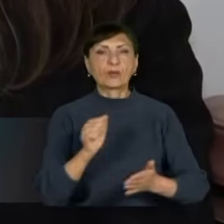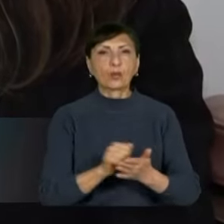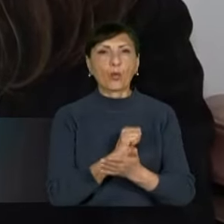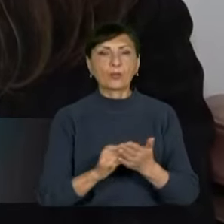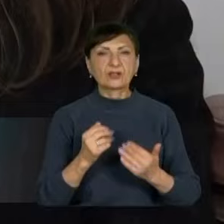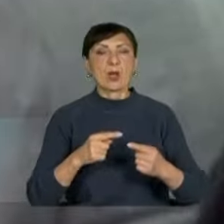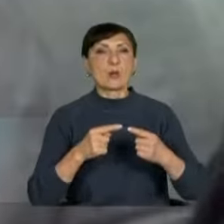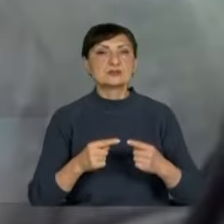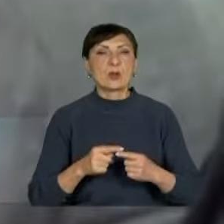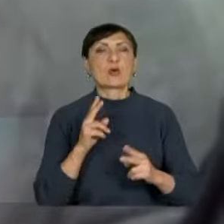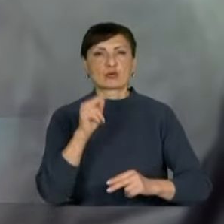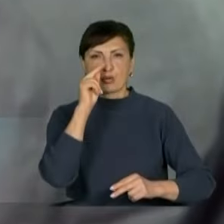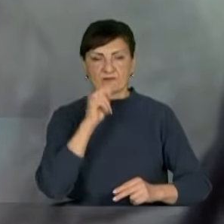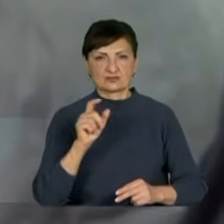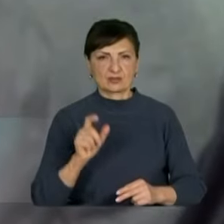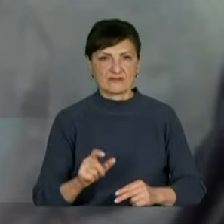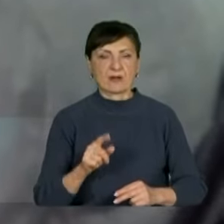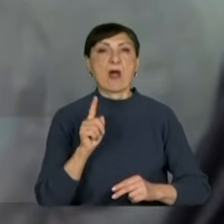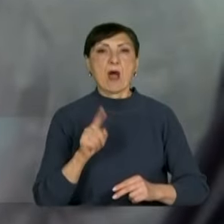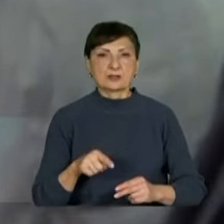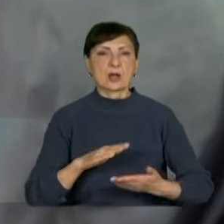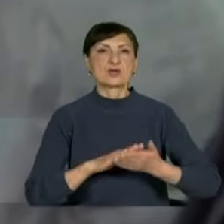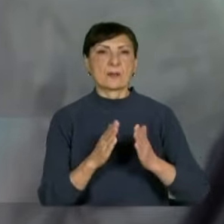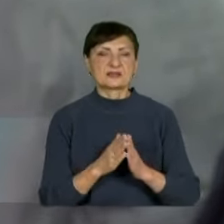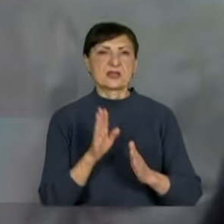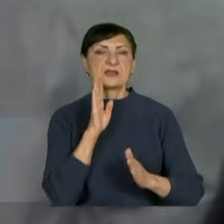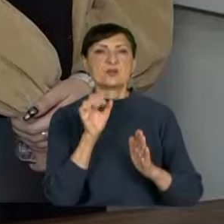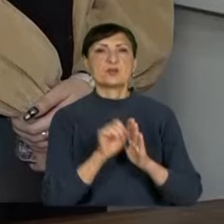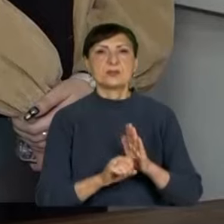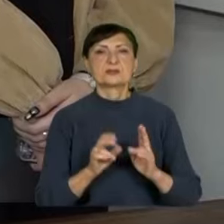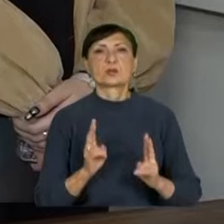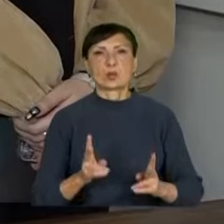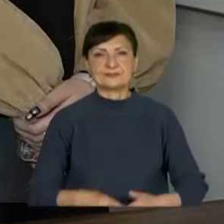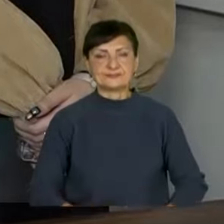для установления виновного лица, а также обстоятельств смерти.